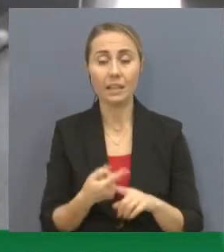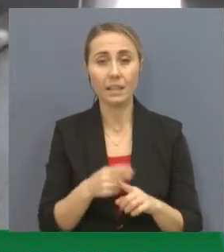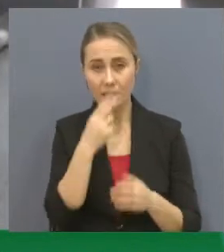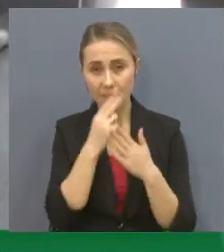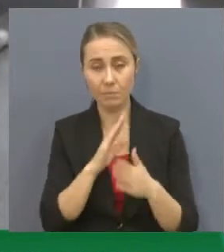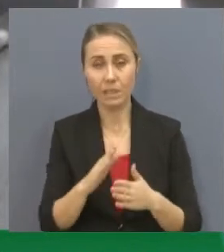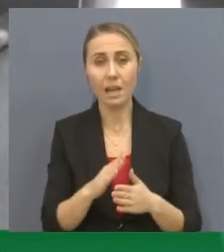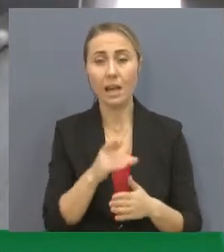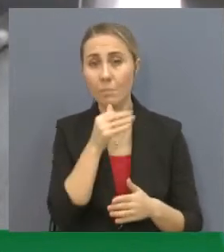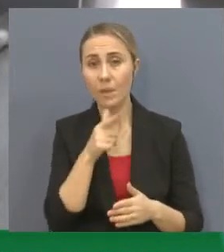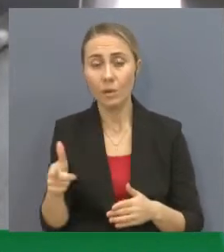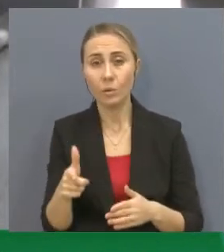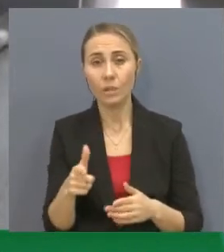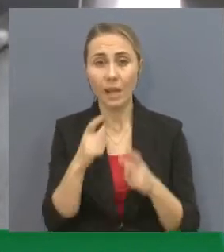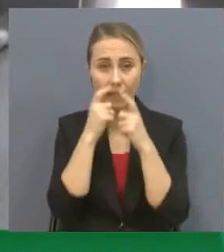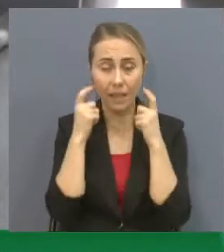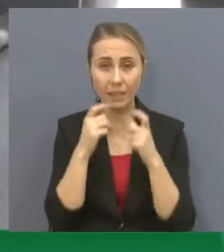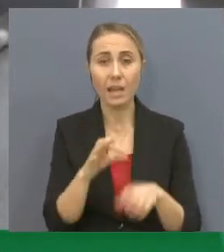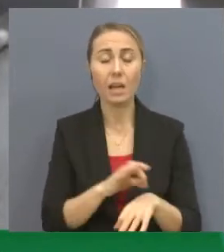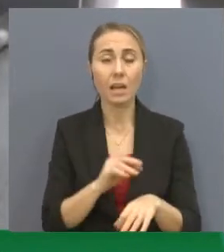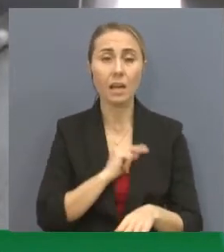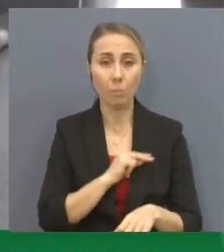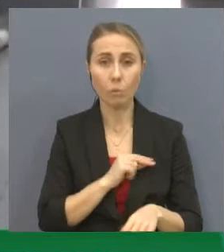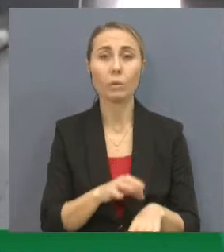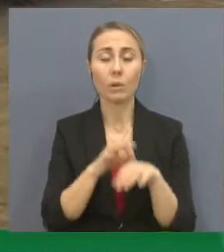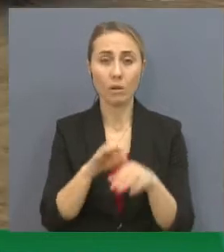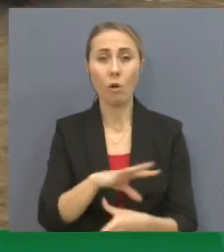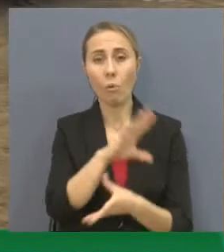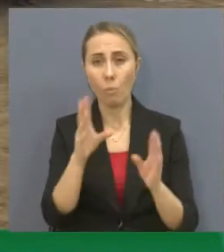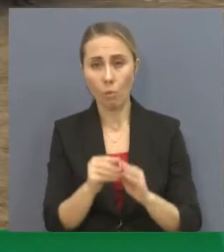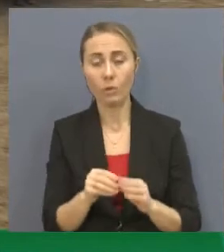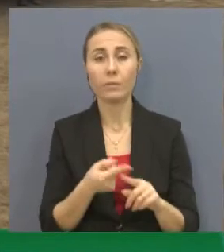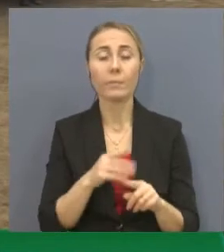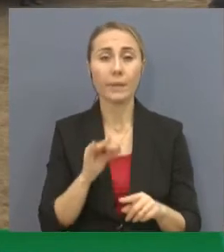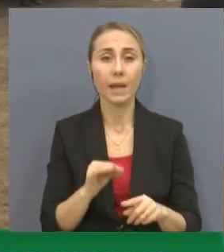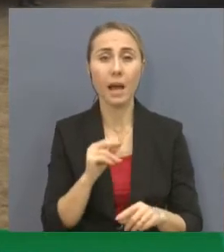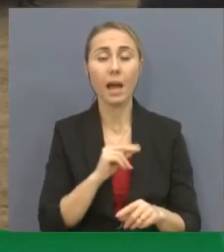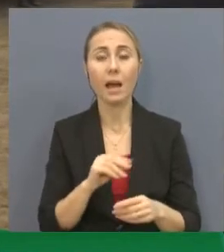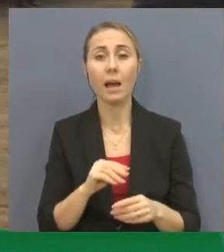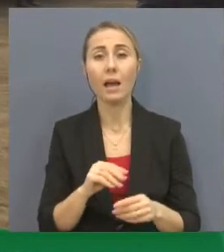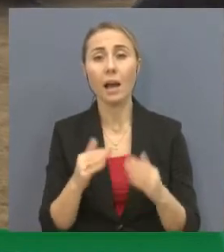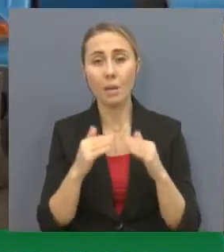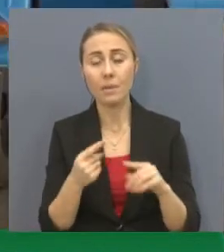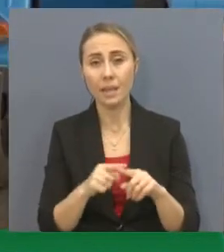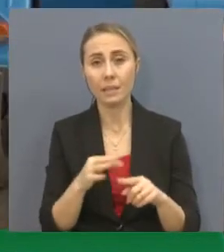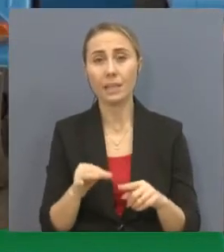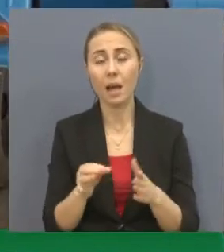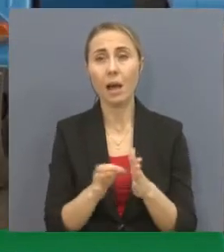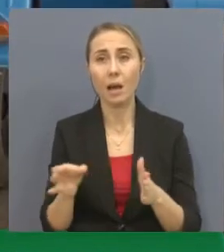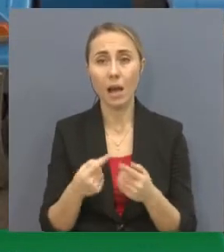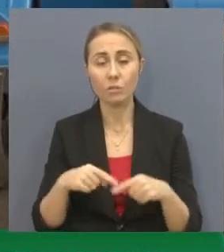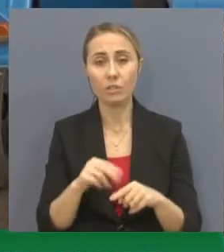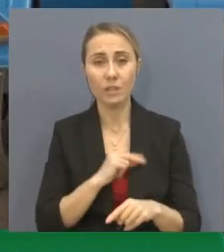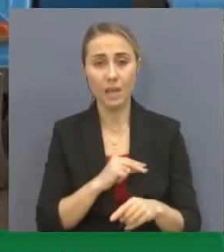период карантина работа также проводится полном объеме объекты для общественных работ определяются местными исполнительными органами